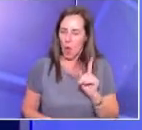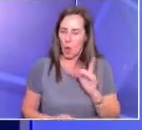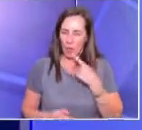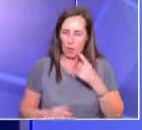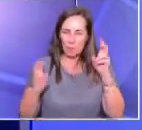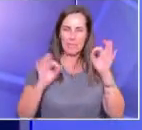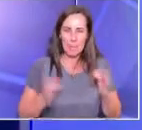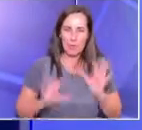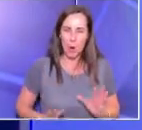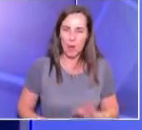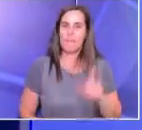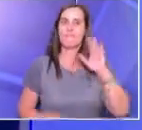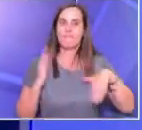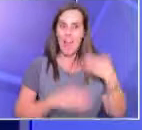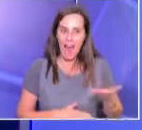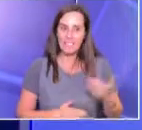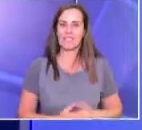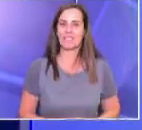מדויק, כן? ואז...